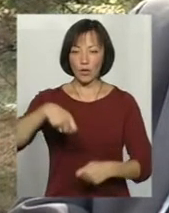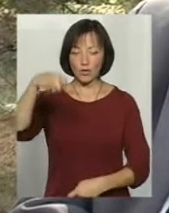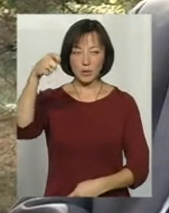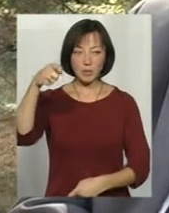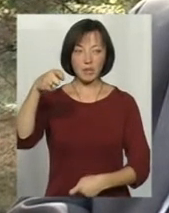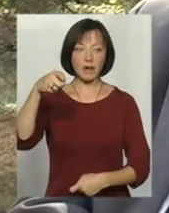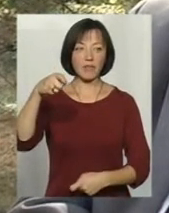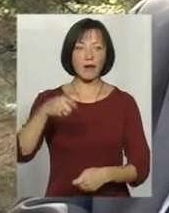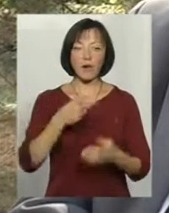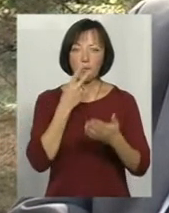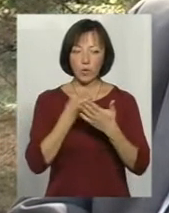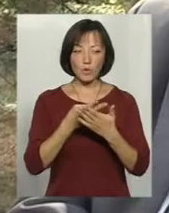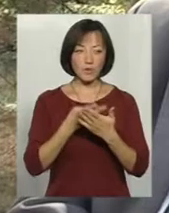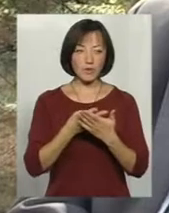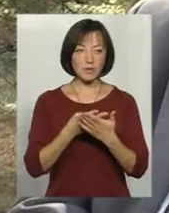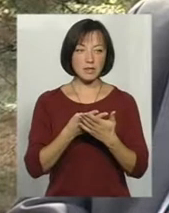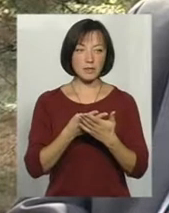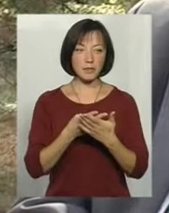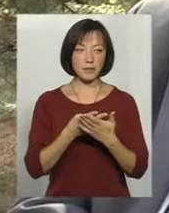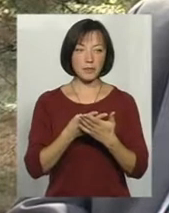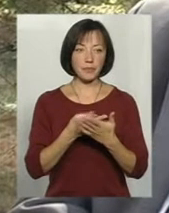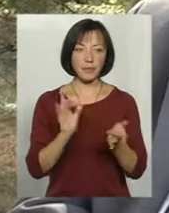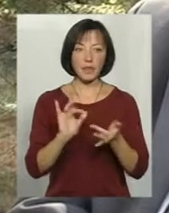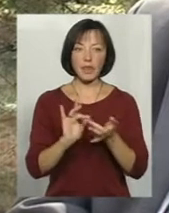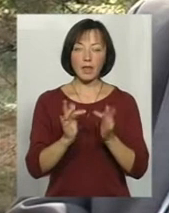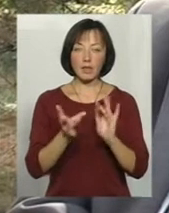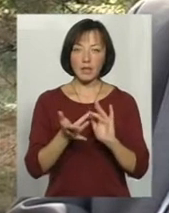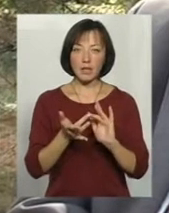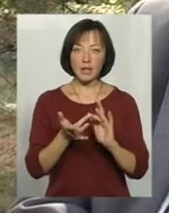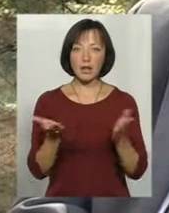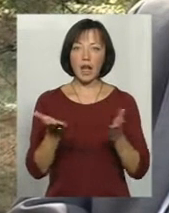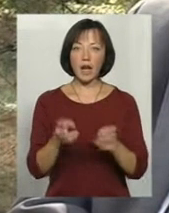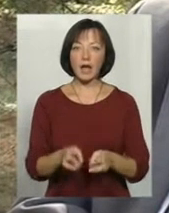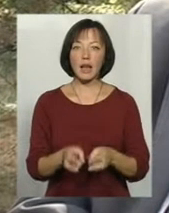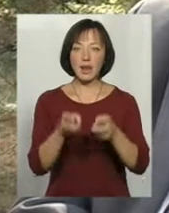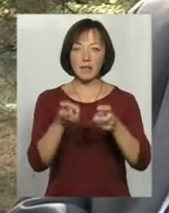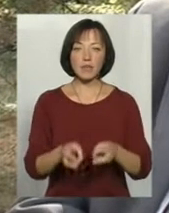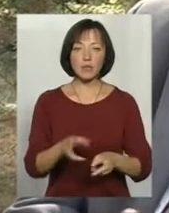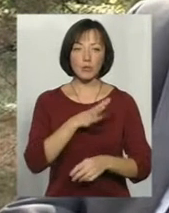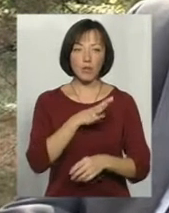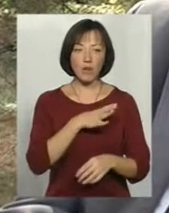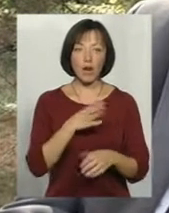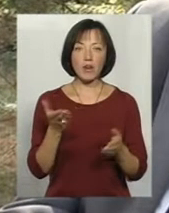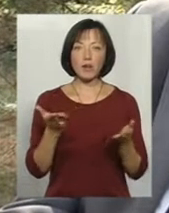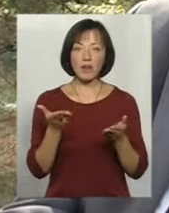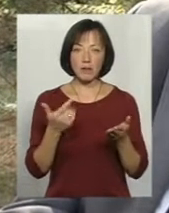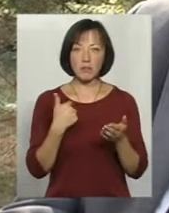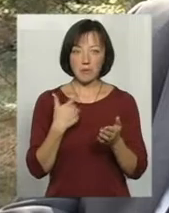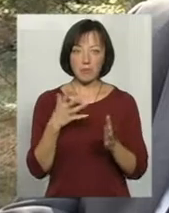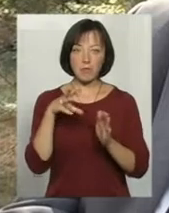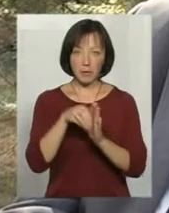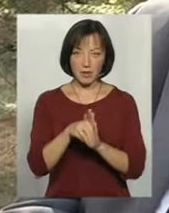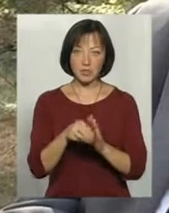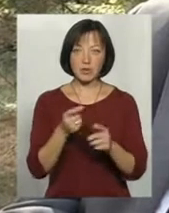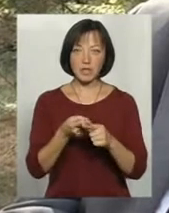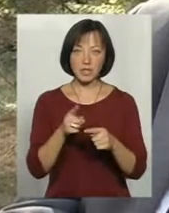заміряв, подивився інтернет, які ліфти бувають, і, оказується, ми вписуємося в цей